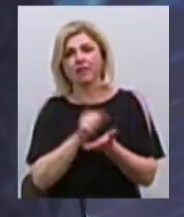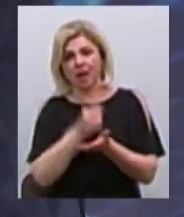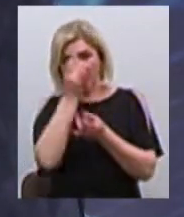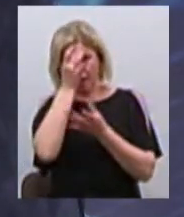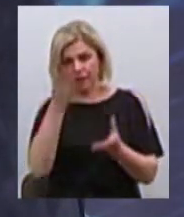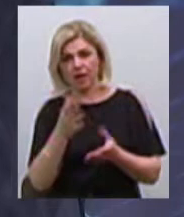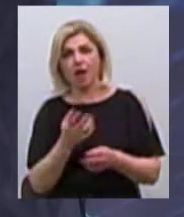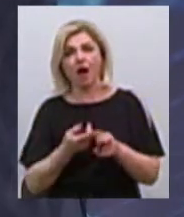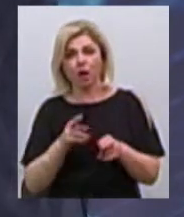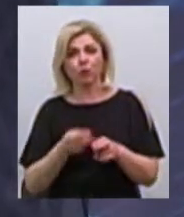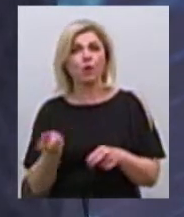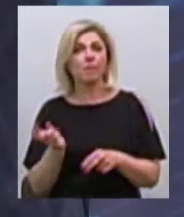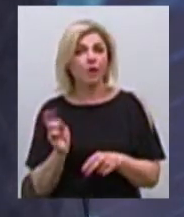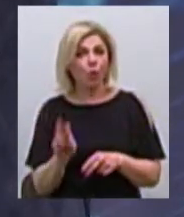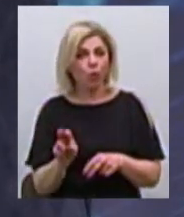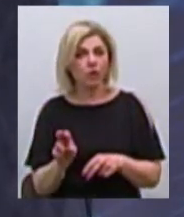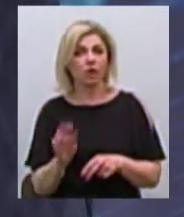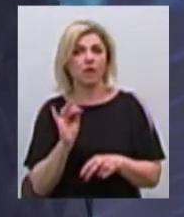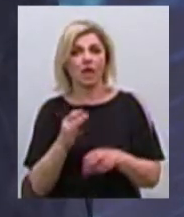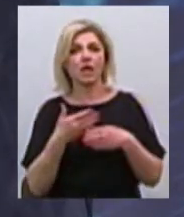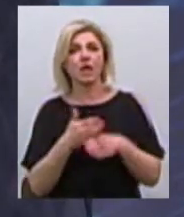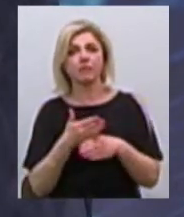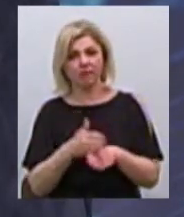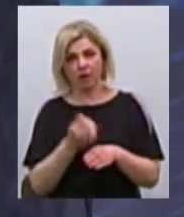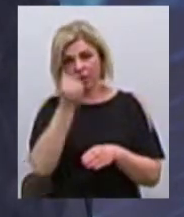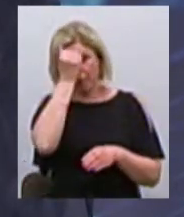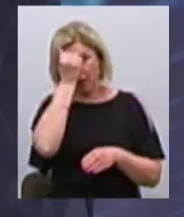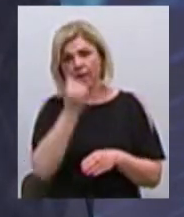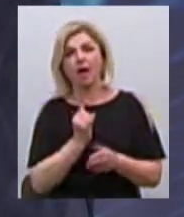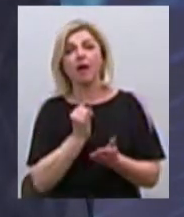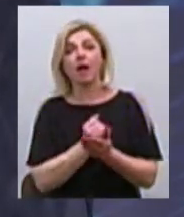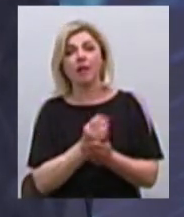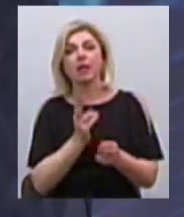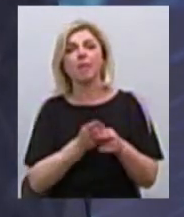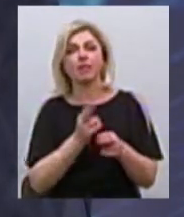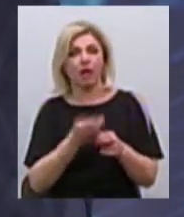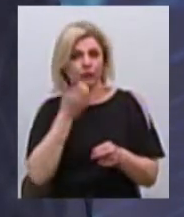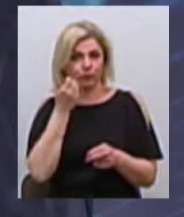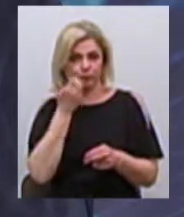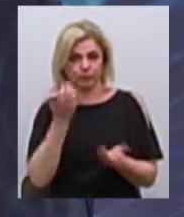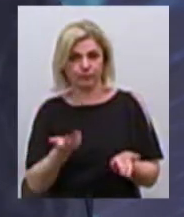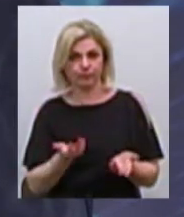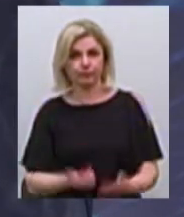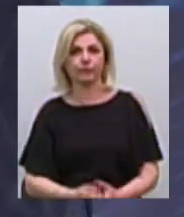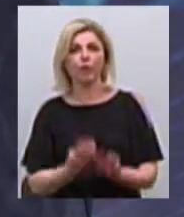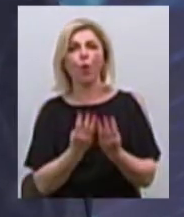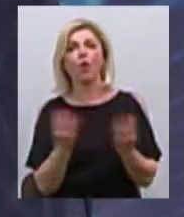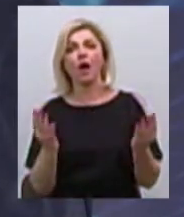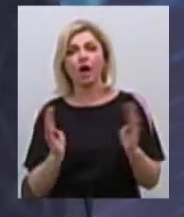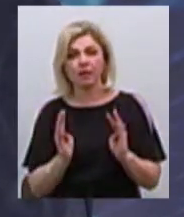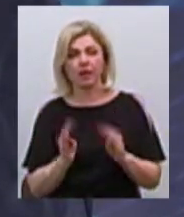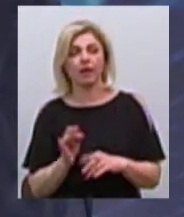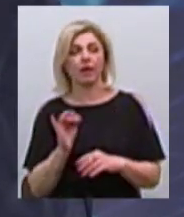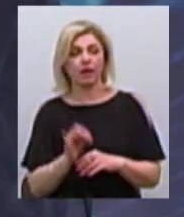непосредственно приходят и разбивают памятники ради металлолома. Оградки. Опять же,